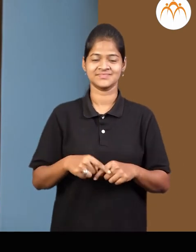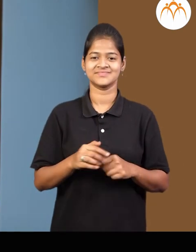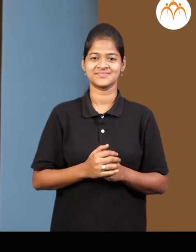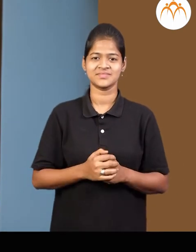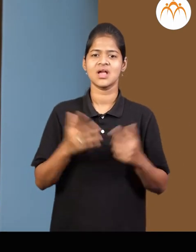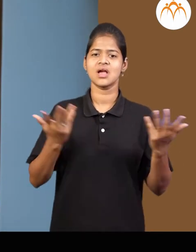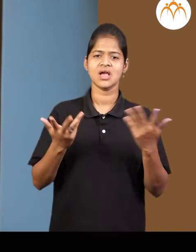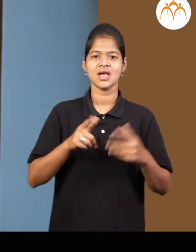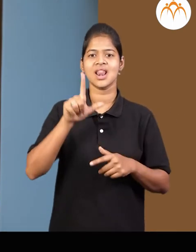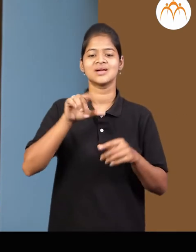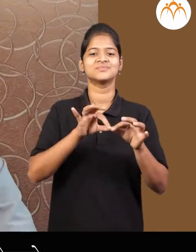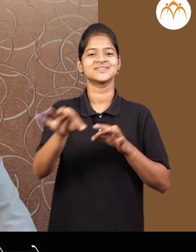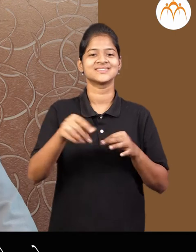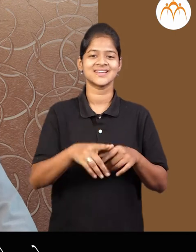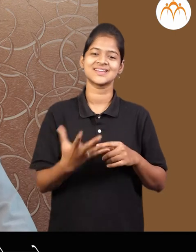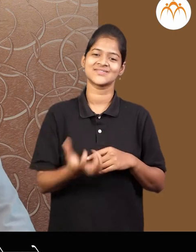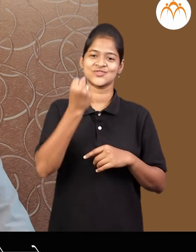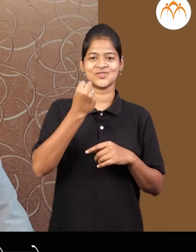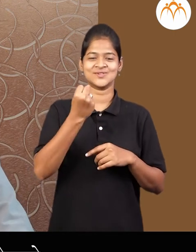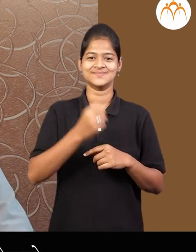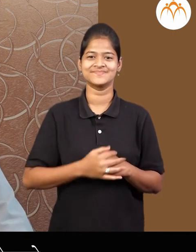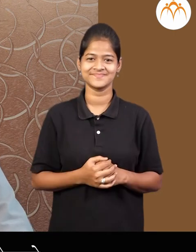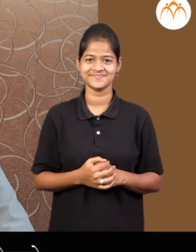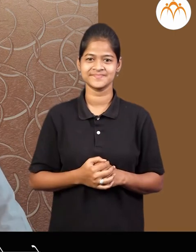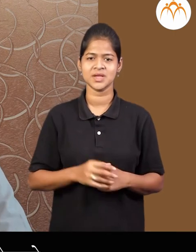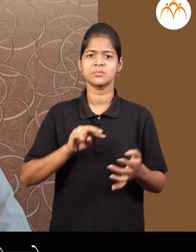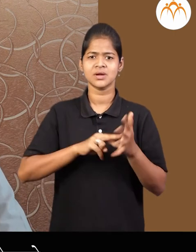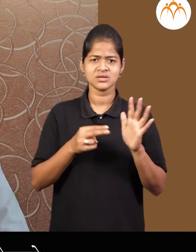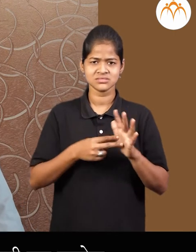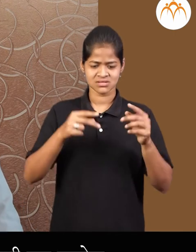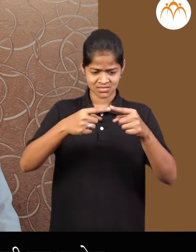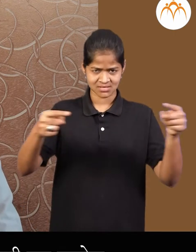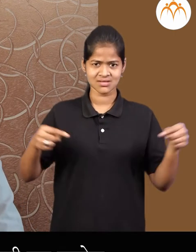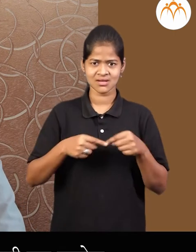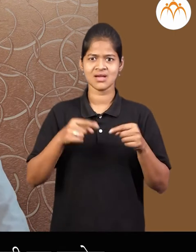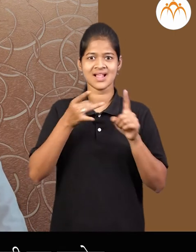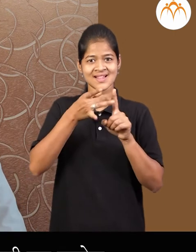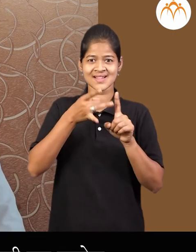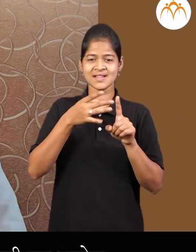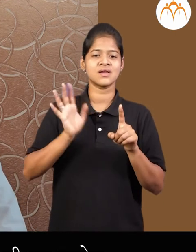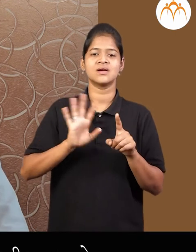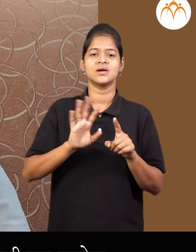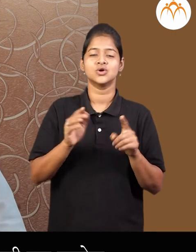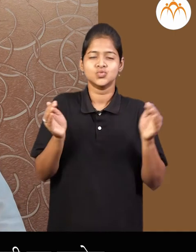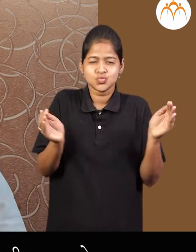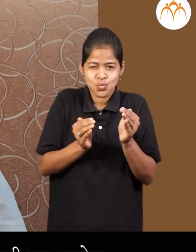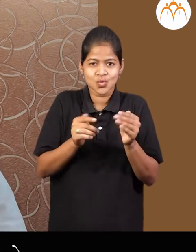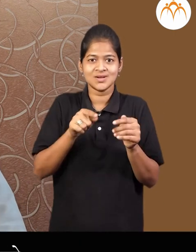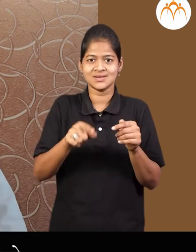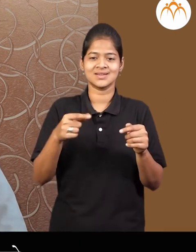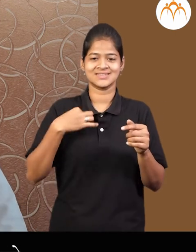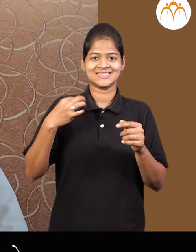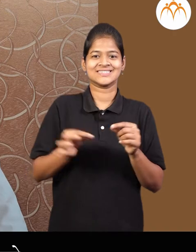लांबी. शाबास. आपल्याला ताऱ्याऐवजी दोऱ्यांनी या घराच्या मॉडेलच्या भोवती किती तार